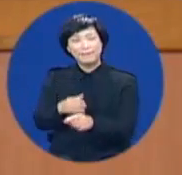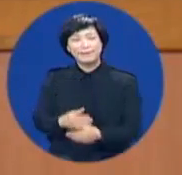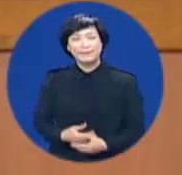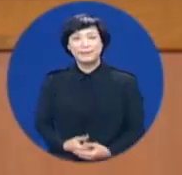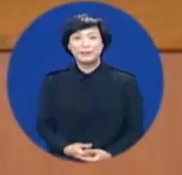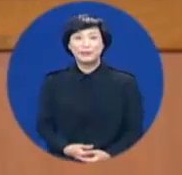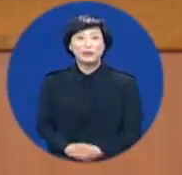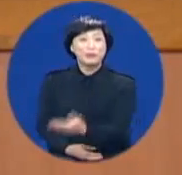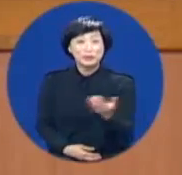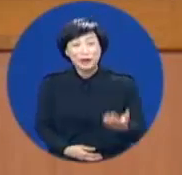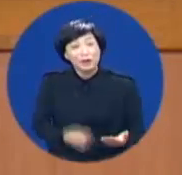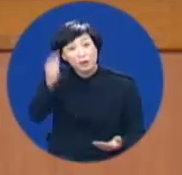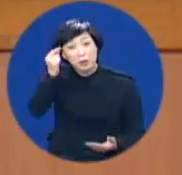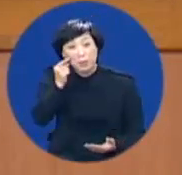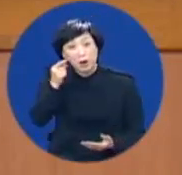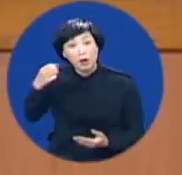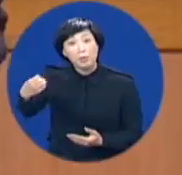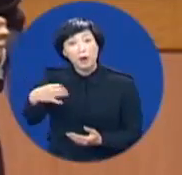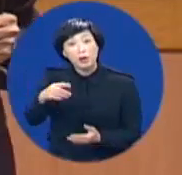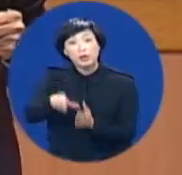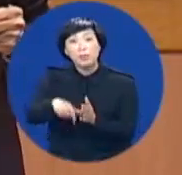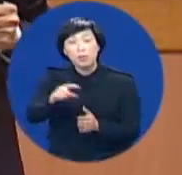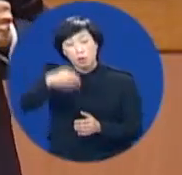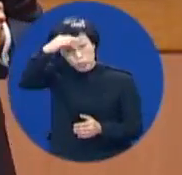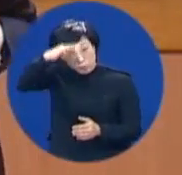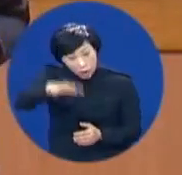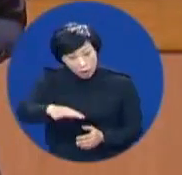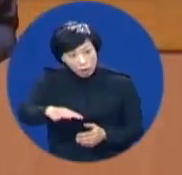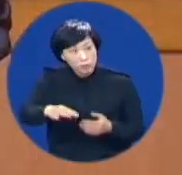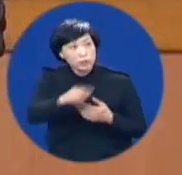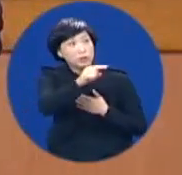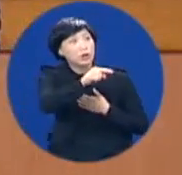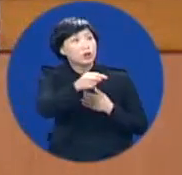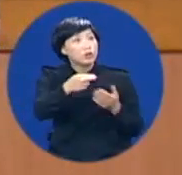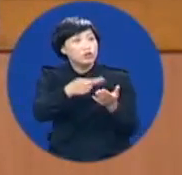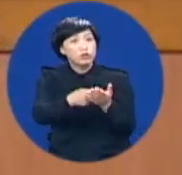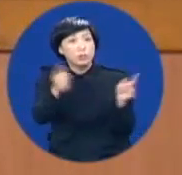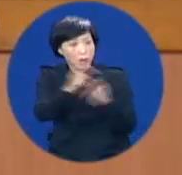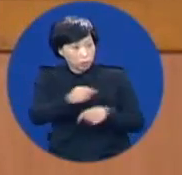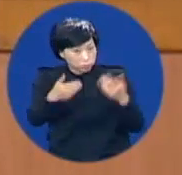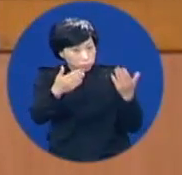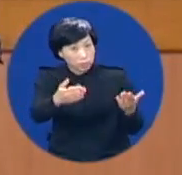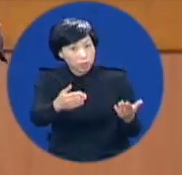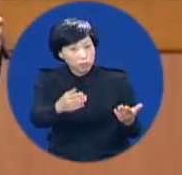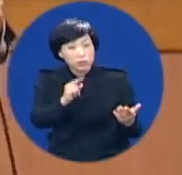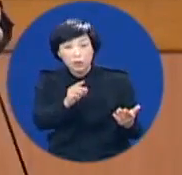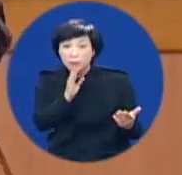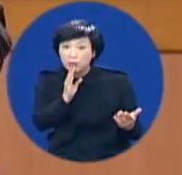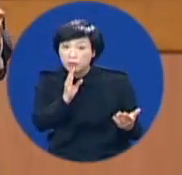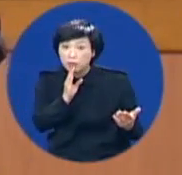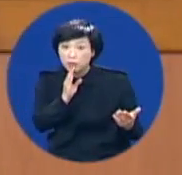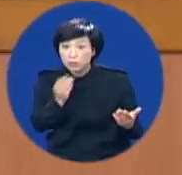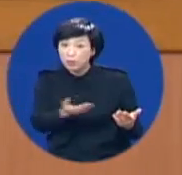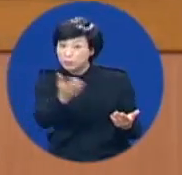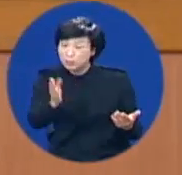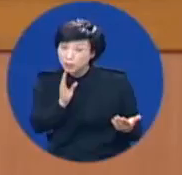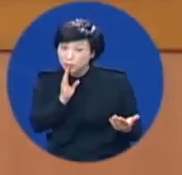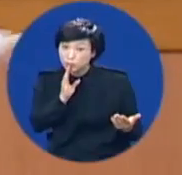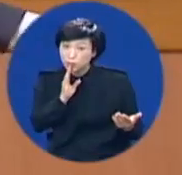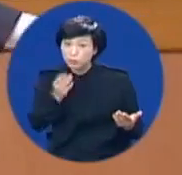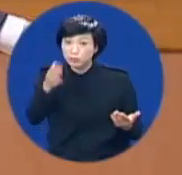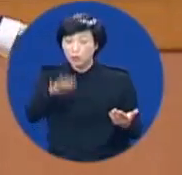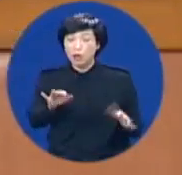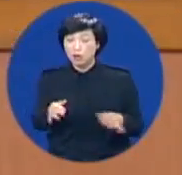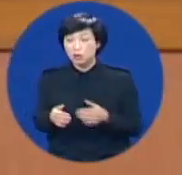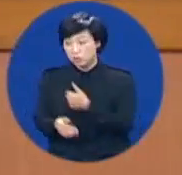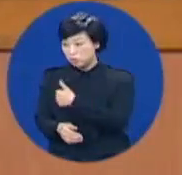아니 죄송합니다 그러고 제가 유리창 끼워드리겠습니다. 그게 마땅하지?